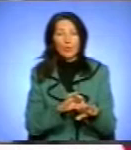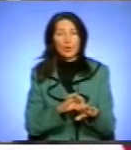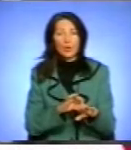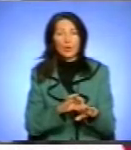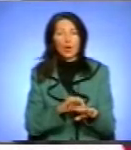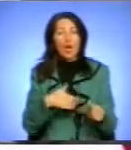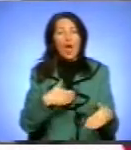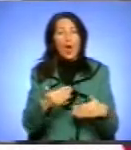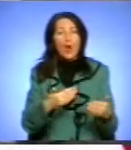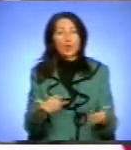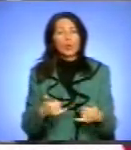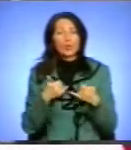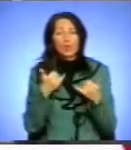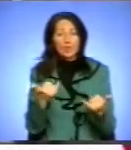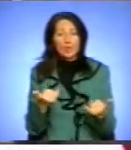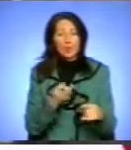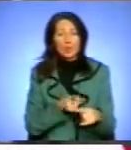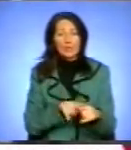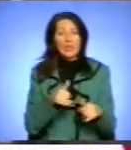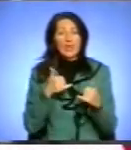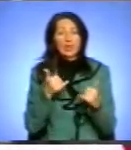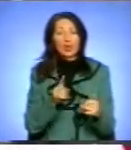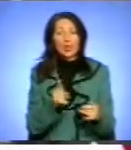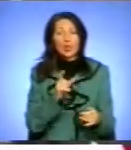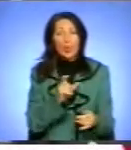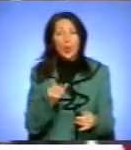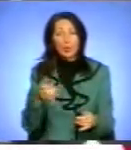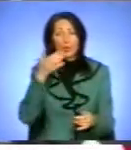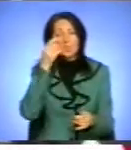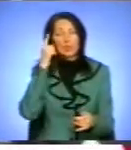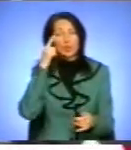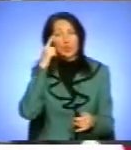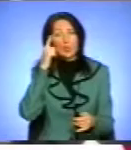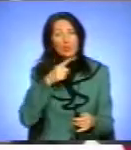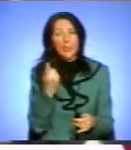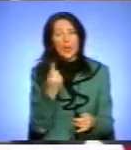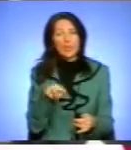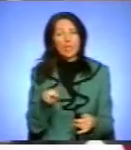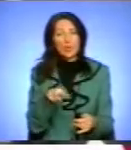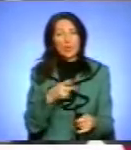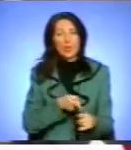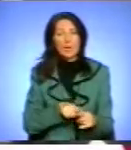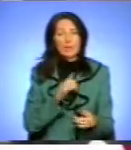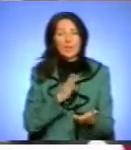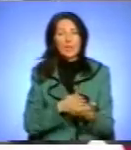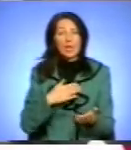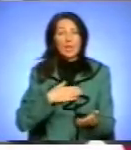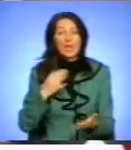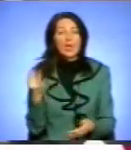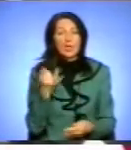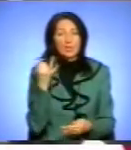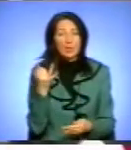проводимо ходу урочисту. Це для того, щоб люди задумалися, що 1 листопада – це є наша